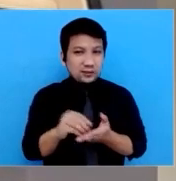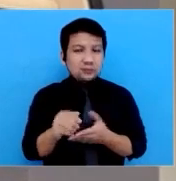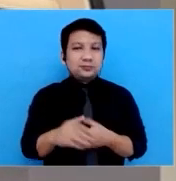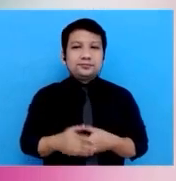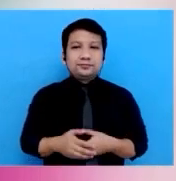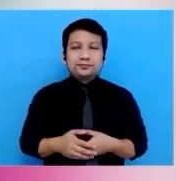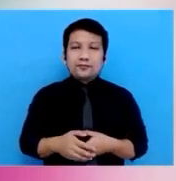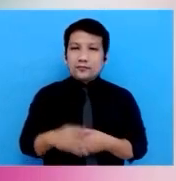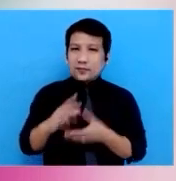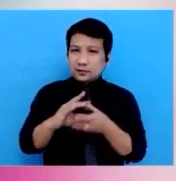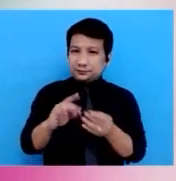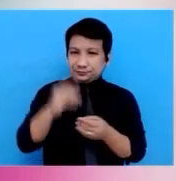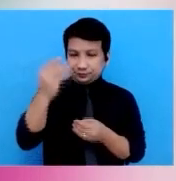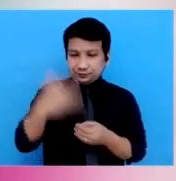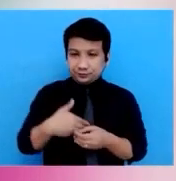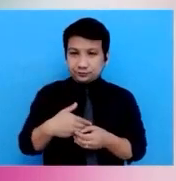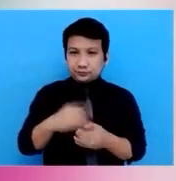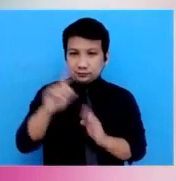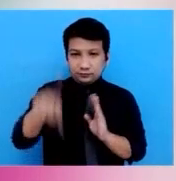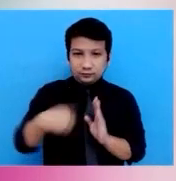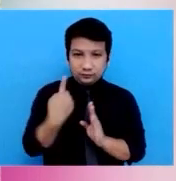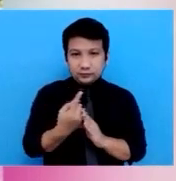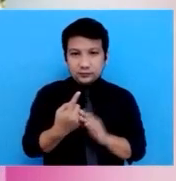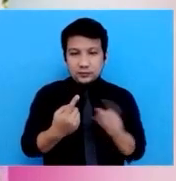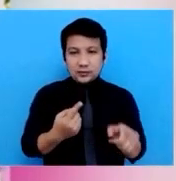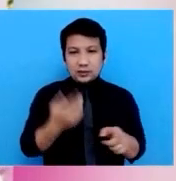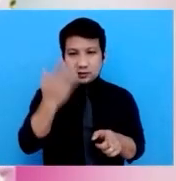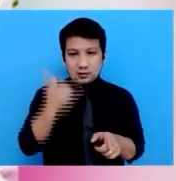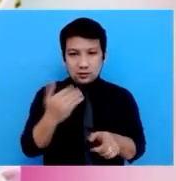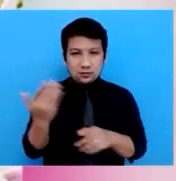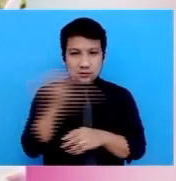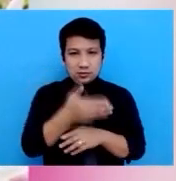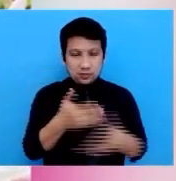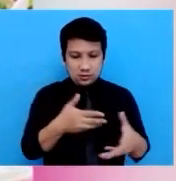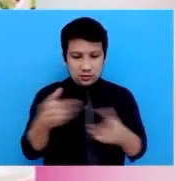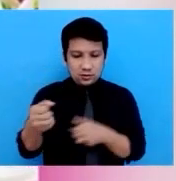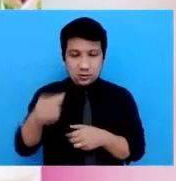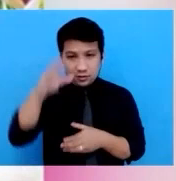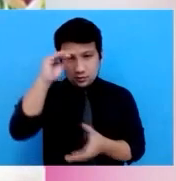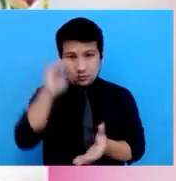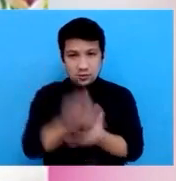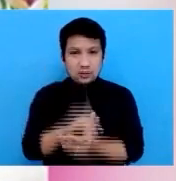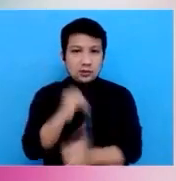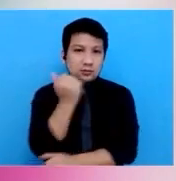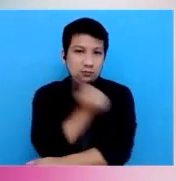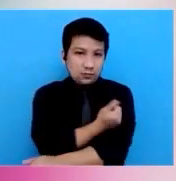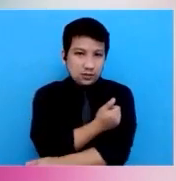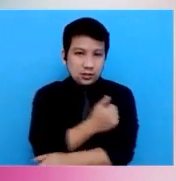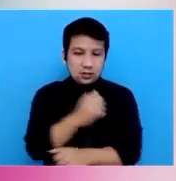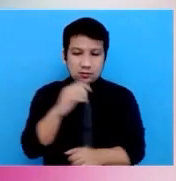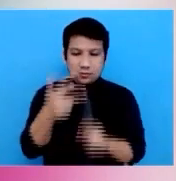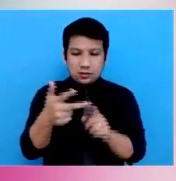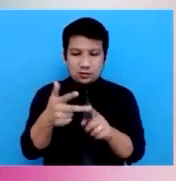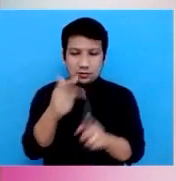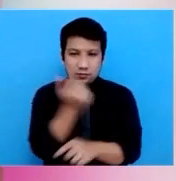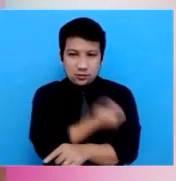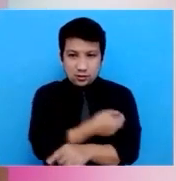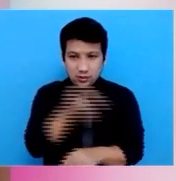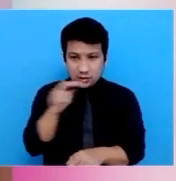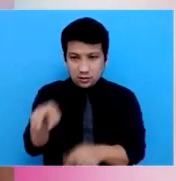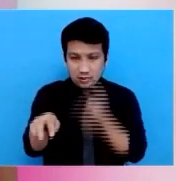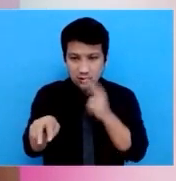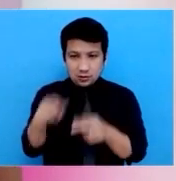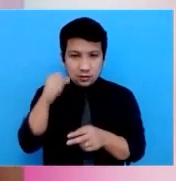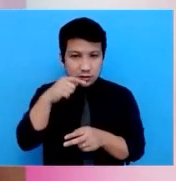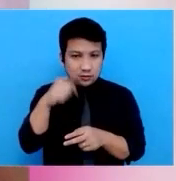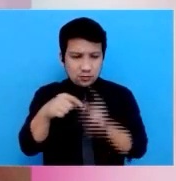ni Libiran, isang oras pa lang ang nakalilipas mula nang umalis sila ng kanyang mister para magpa-booster shot. Nakita pa raw ng kapatid niya ang